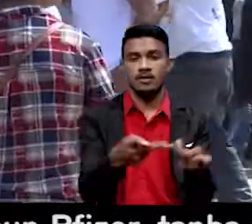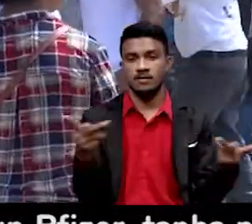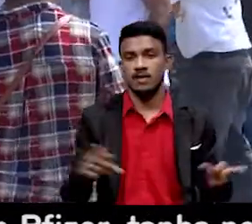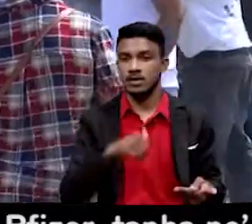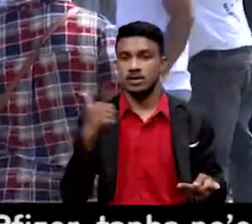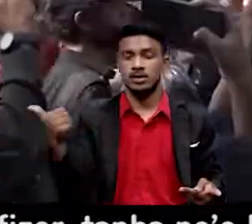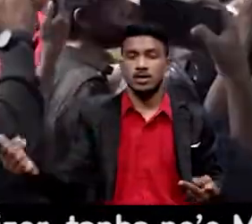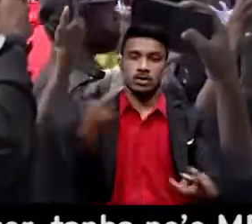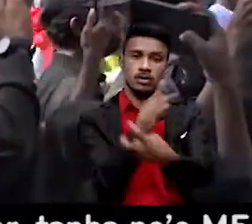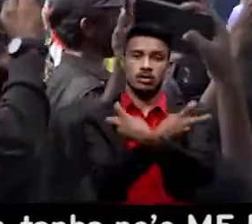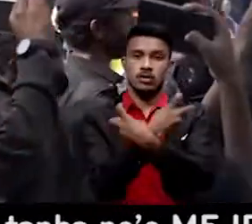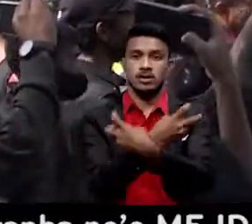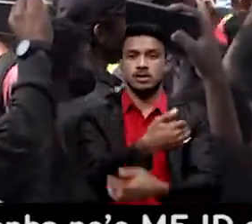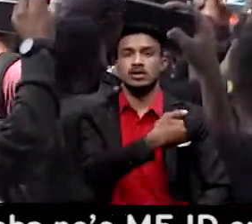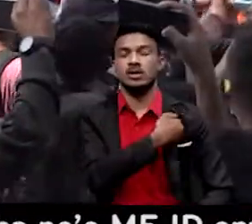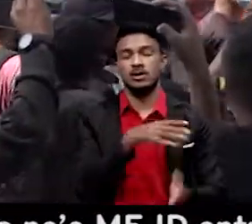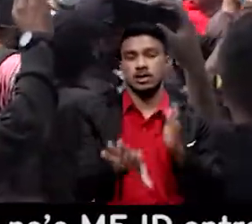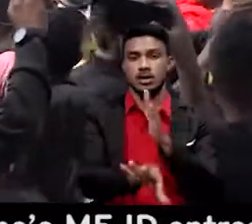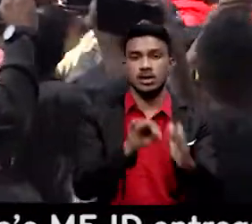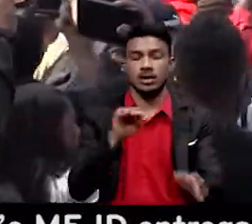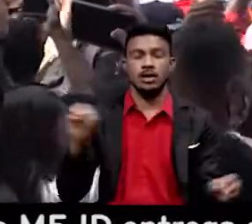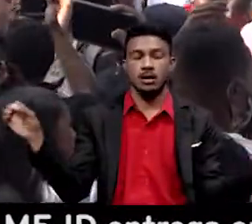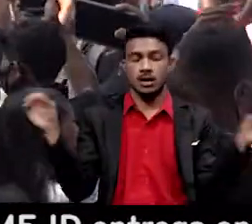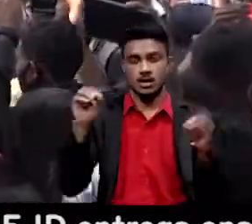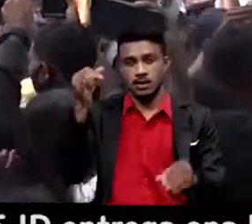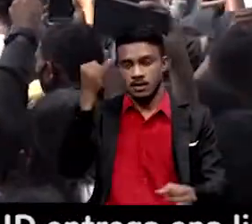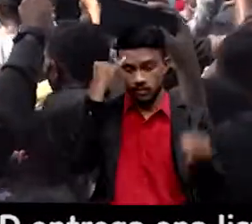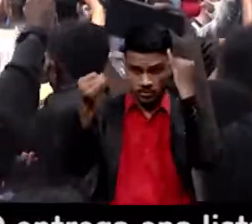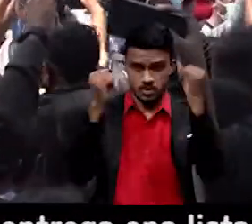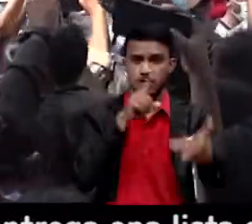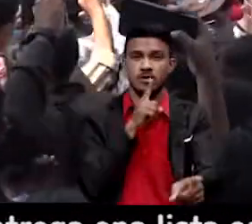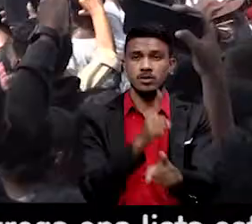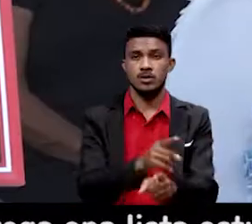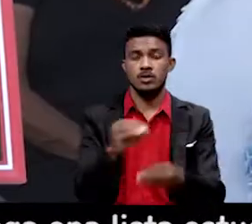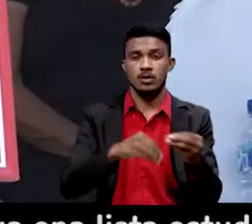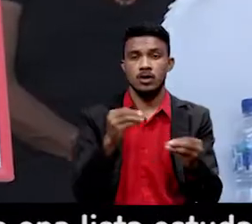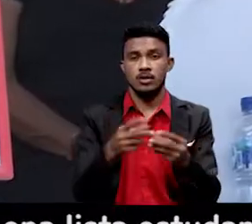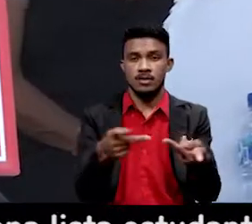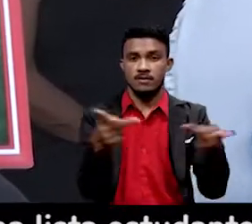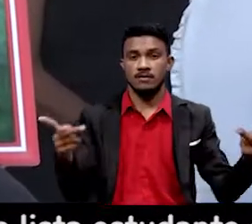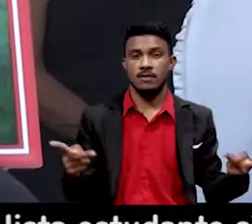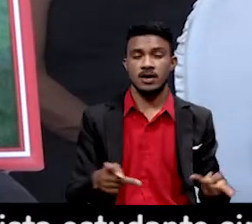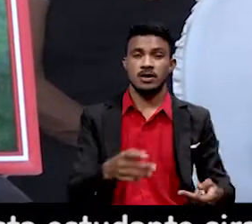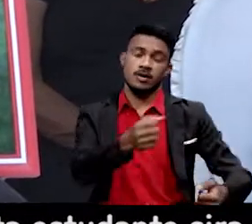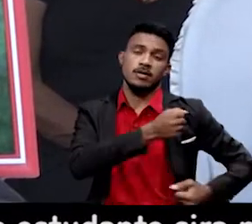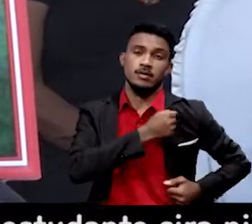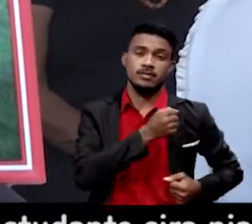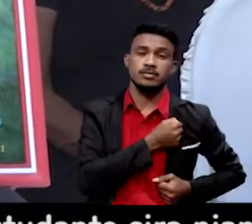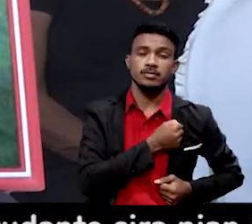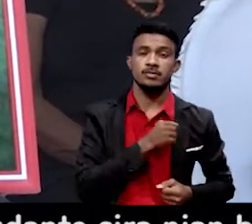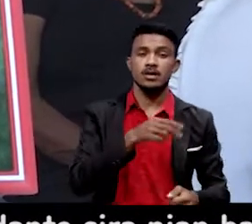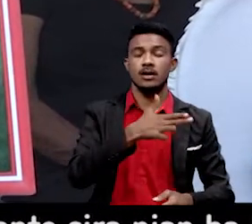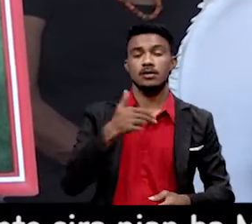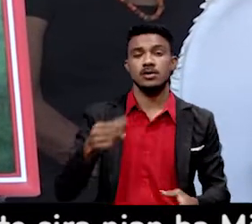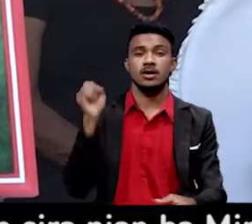si dauk ahetan. No lai informasaun klaro, kona ba fatin hirak nebe, militar Indonesia sira soe,